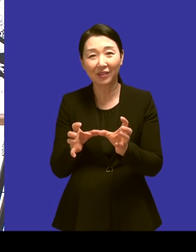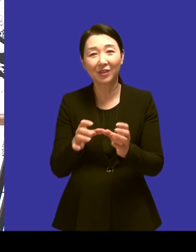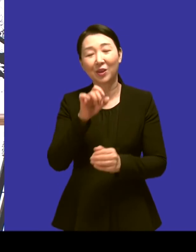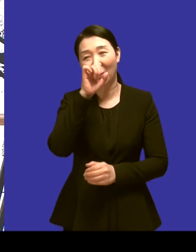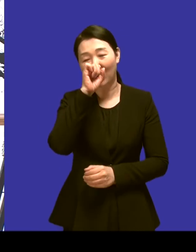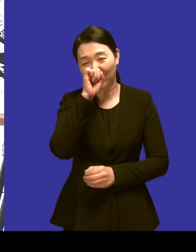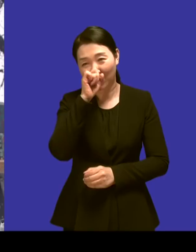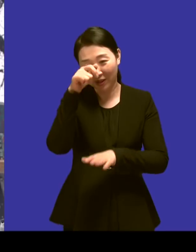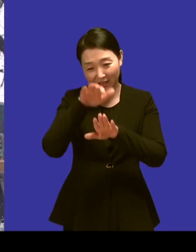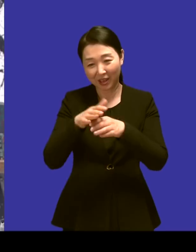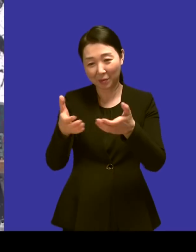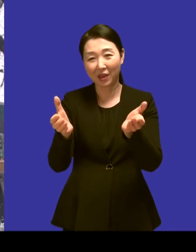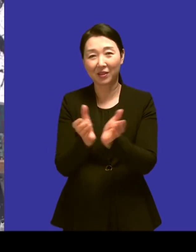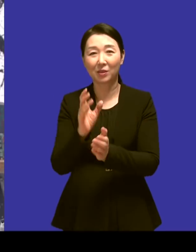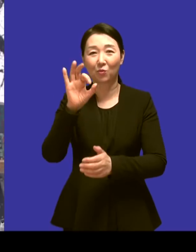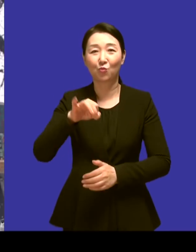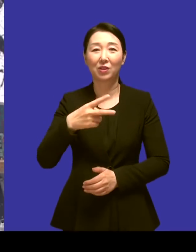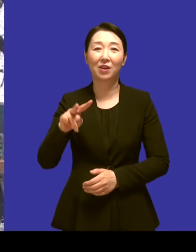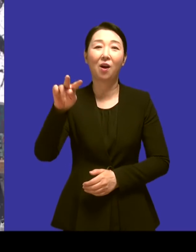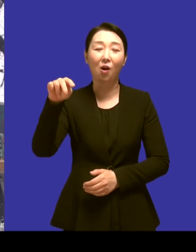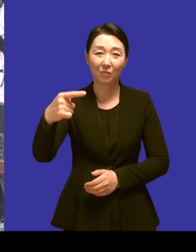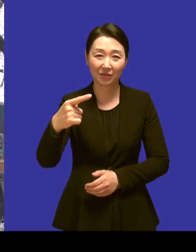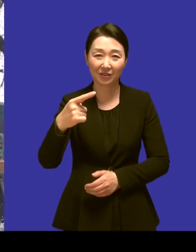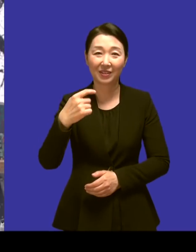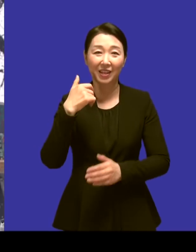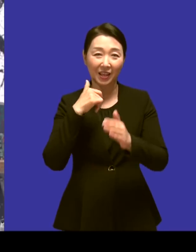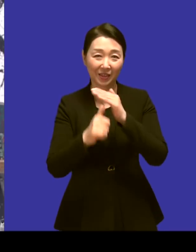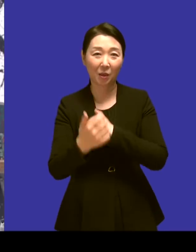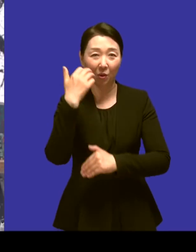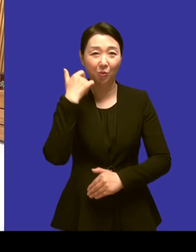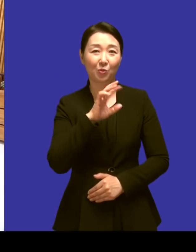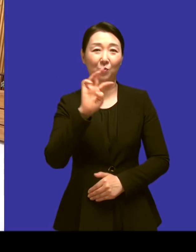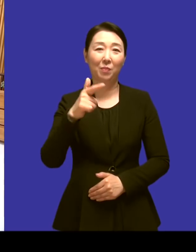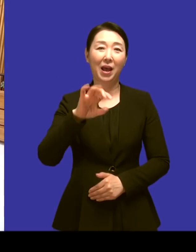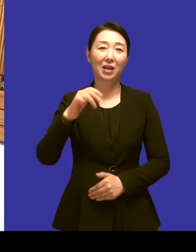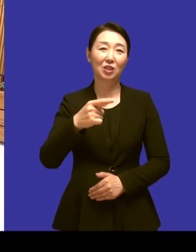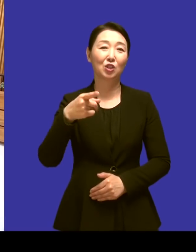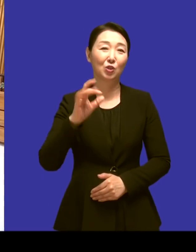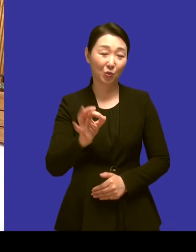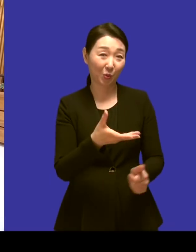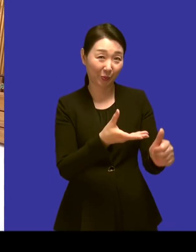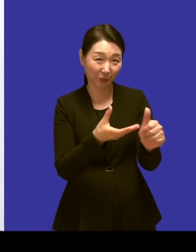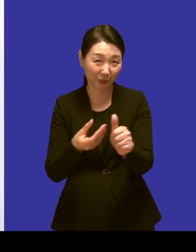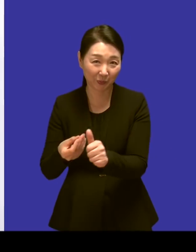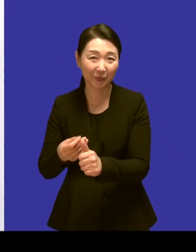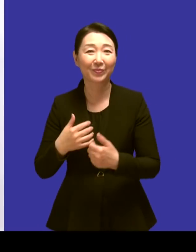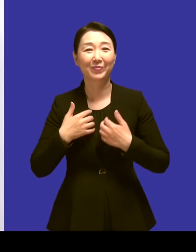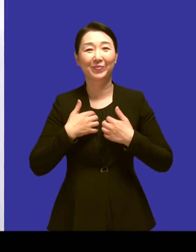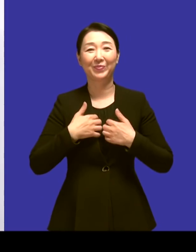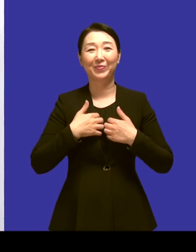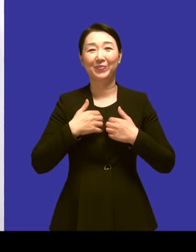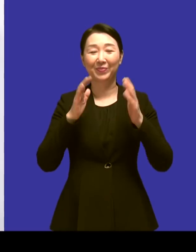좋아하는 예배팀이죠. 윌러브의 박은총 대표님 한번 모셔보겠습니다. 어서 오세요.